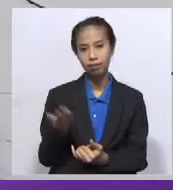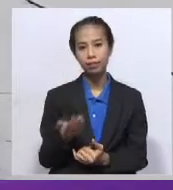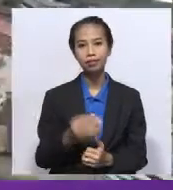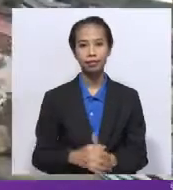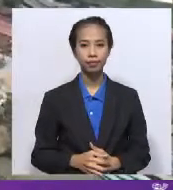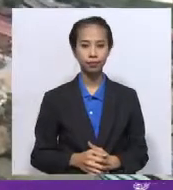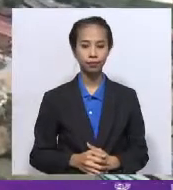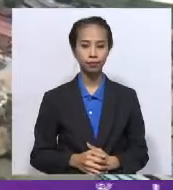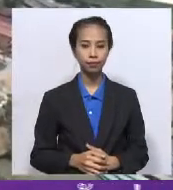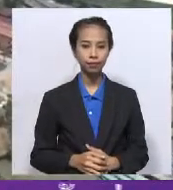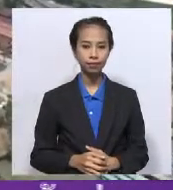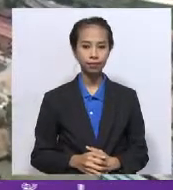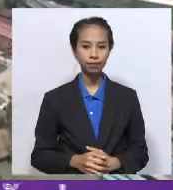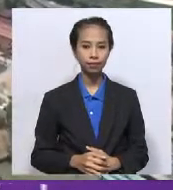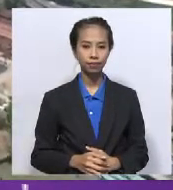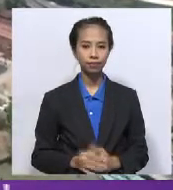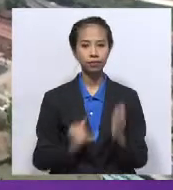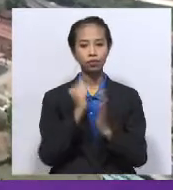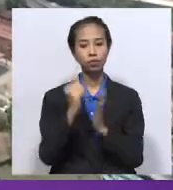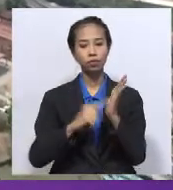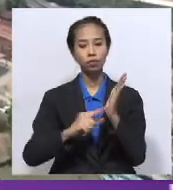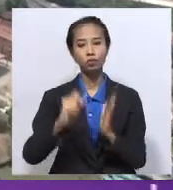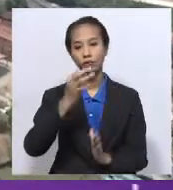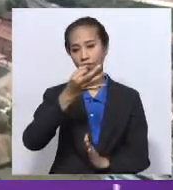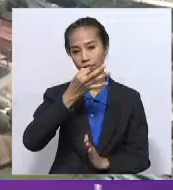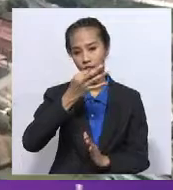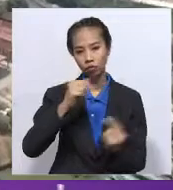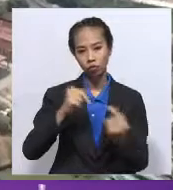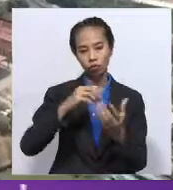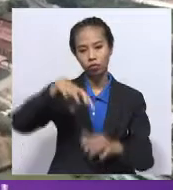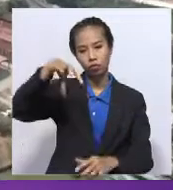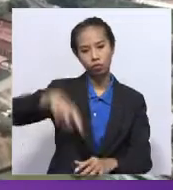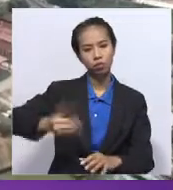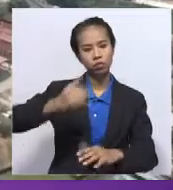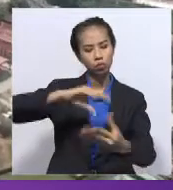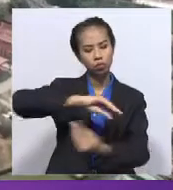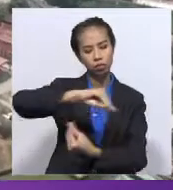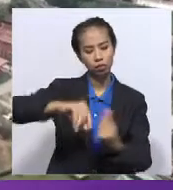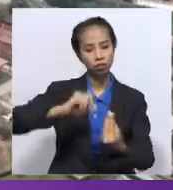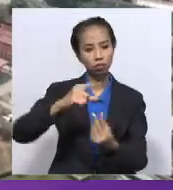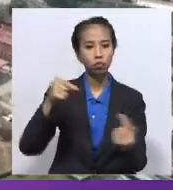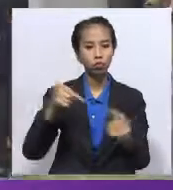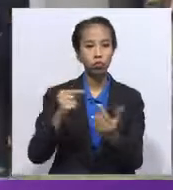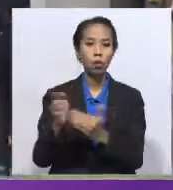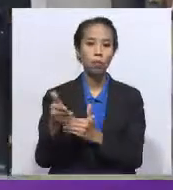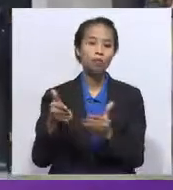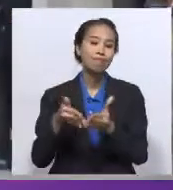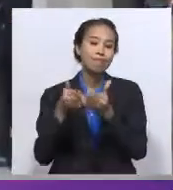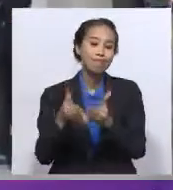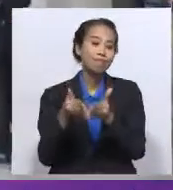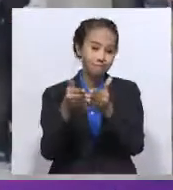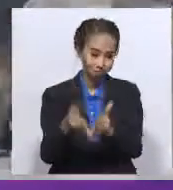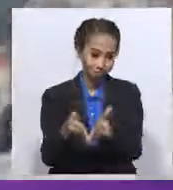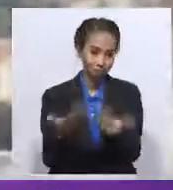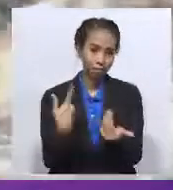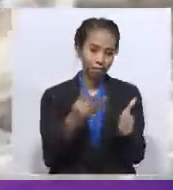ค่ะ จังหวัดสมุทรสาครถือเป็นเมืองเศรษฐกิจที่มีศักยภาพด้านการประมงเป็นอย่างมากมีท่าเทียบเรือประมง